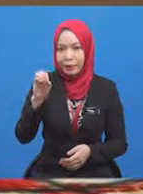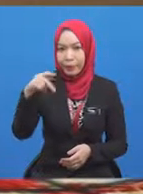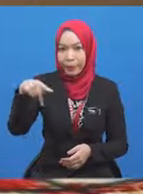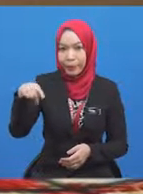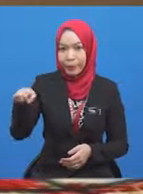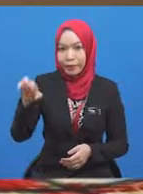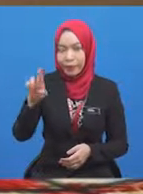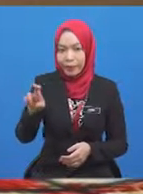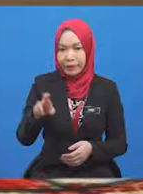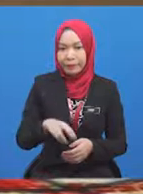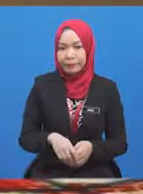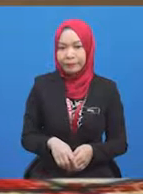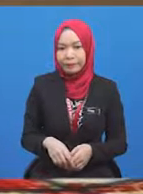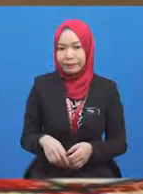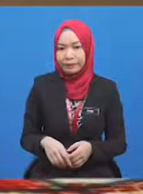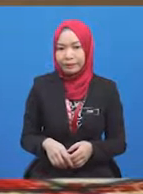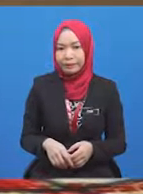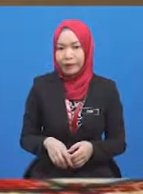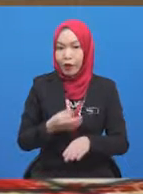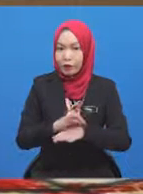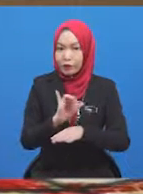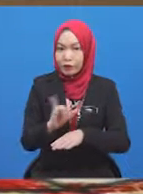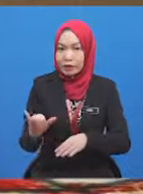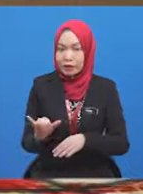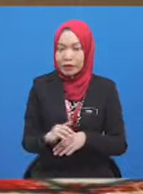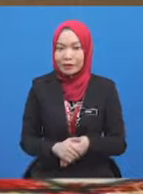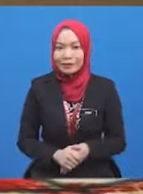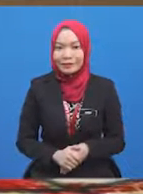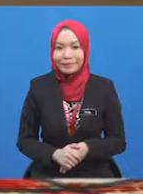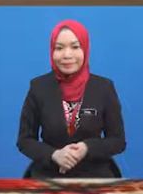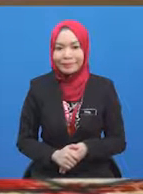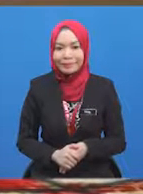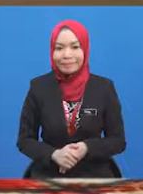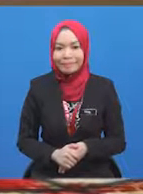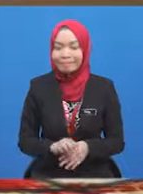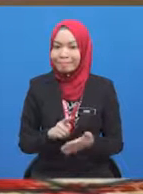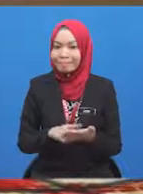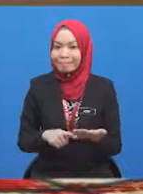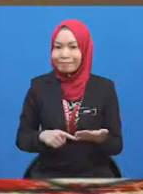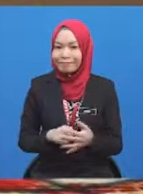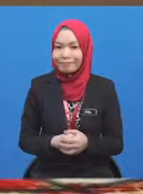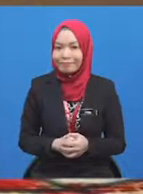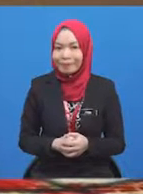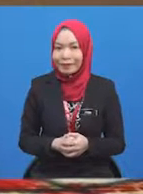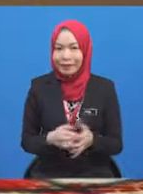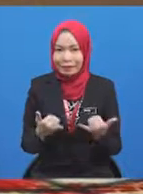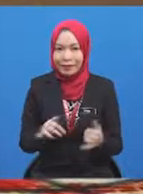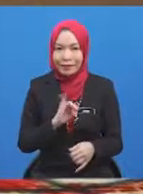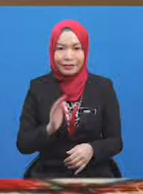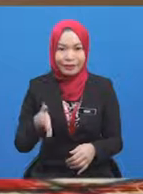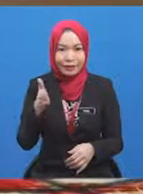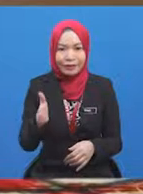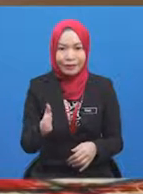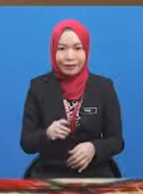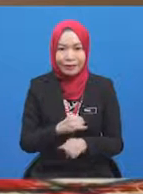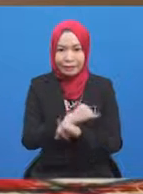Apakah fungsi eyedropper tool? Tapi sebelum itu, mari cikgu jelaskan bagaimana